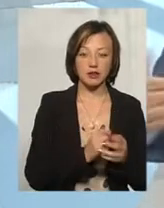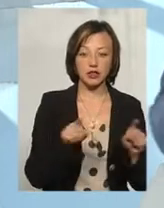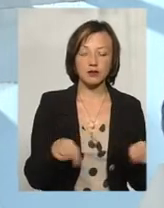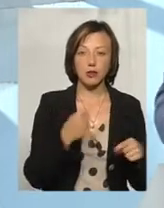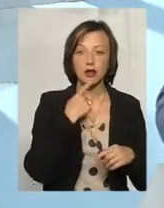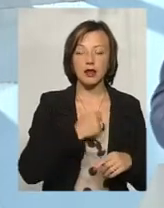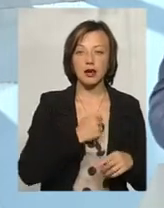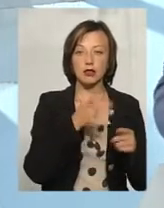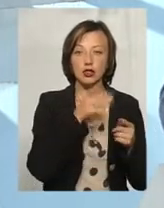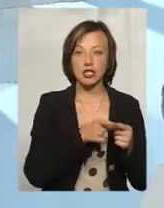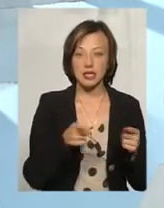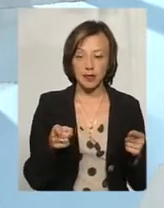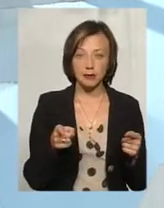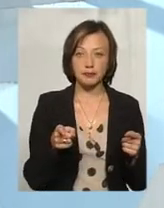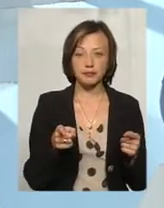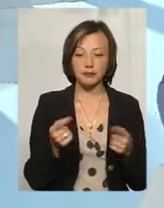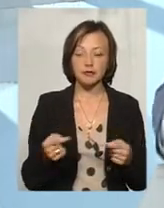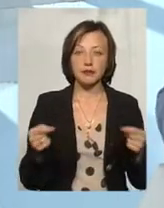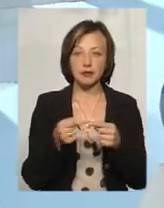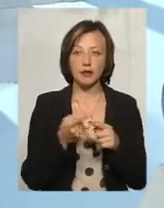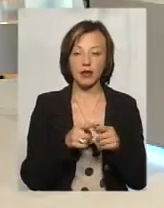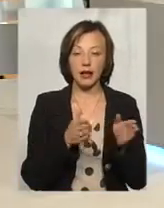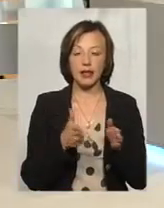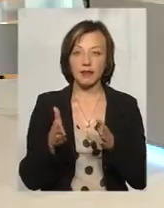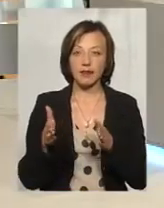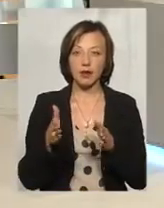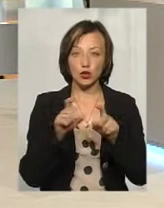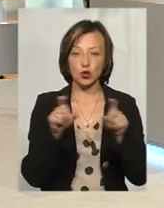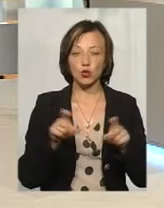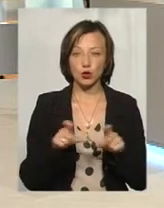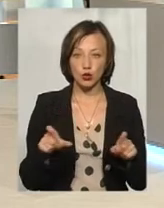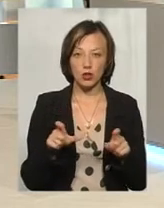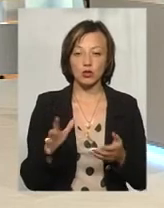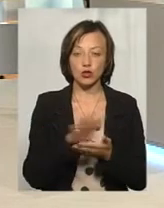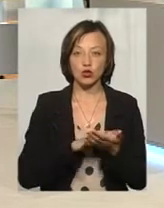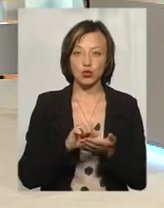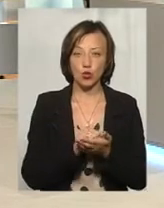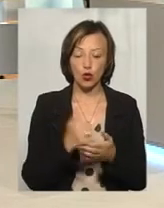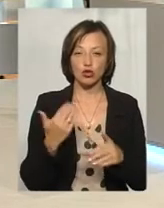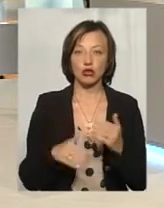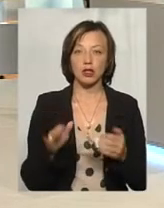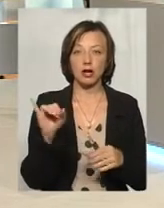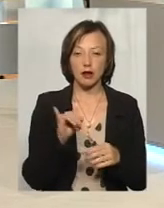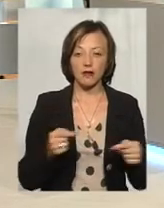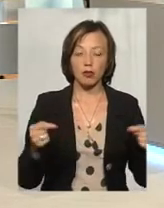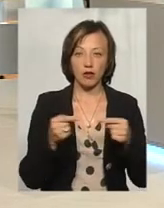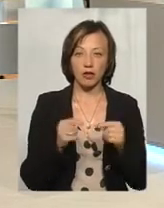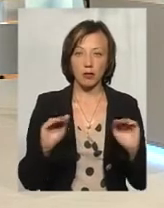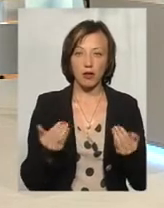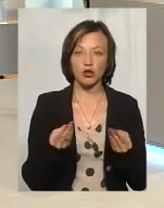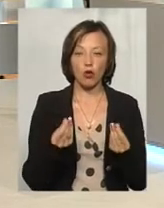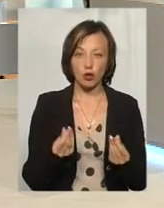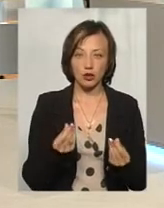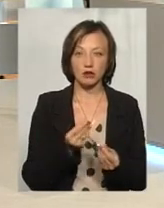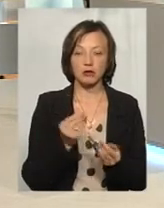ще в радянські часи, відповідно, це інфраструктура, яка, ну, вона зношена. Зношена, і відповідно, менше коштів